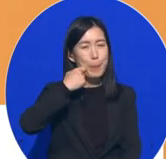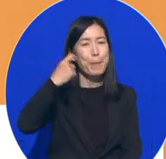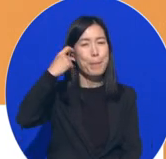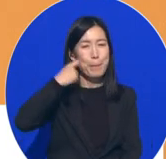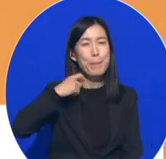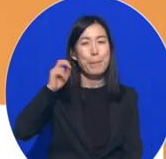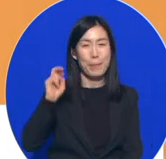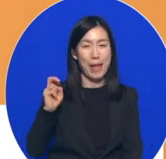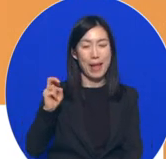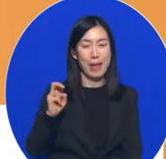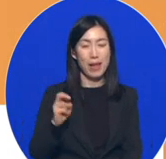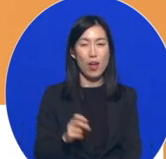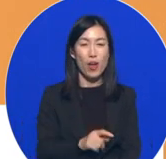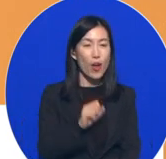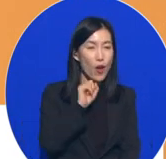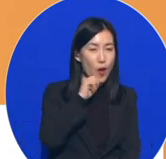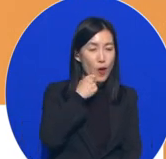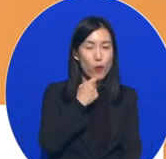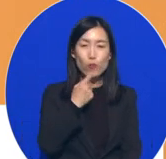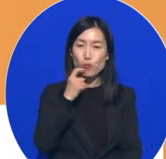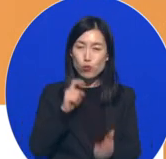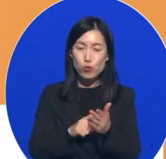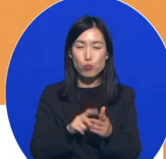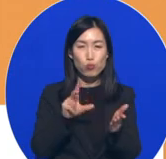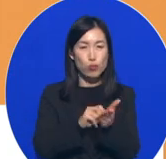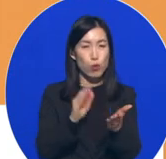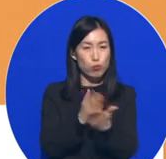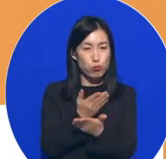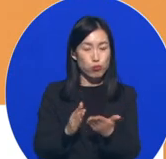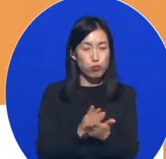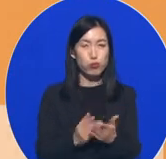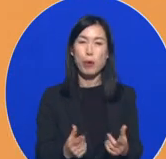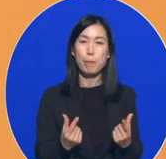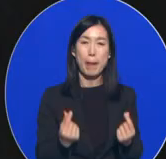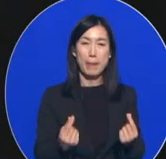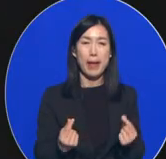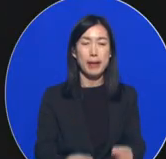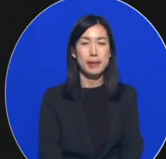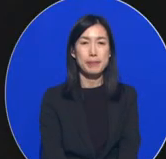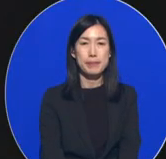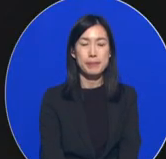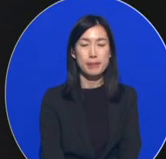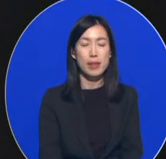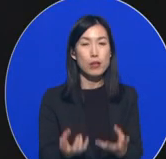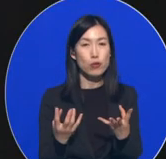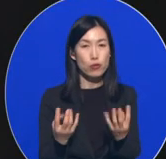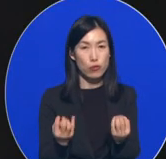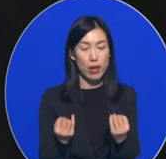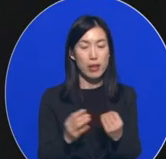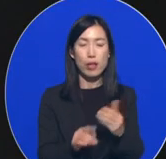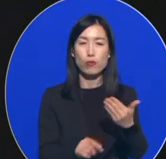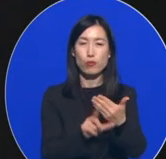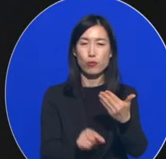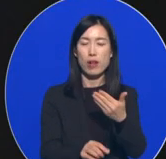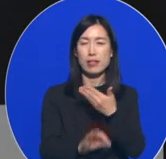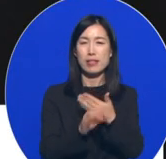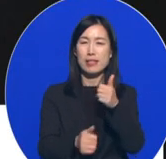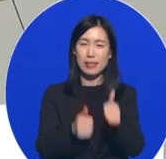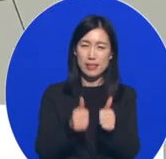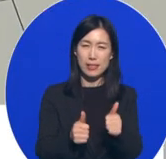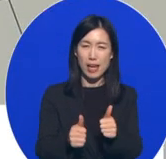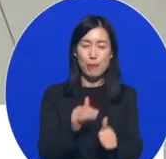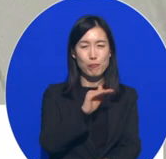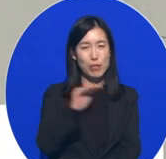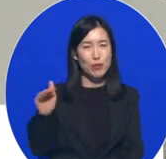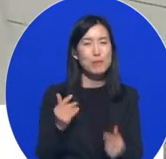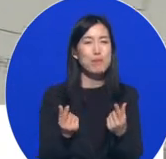체감했습니다 정 난이도와 력을 확보한 것으로 보입니다 수학 영력은 9월 모의 평가와 비슷한 기조를